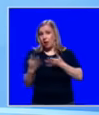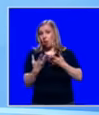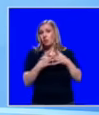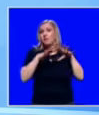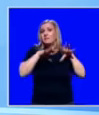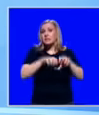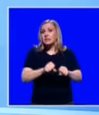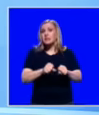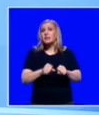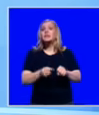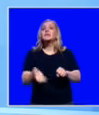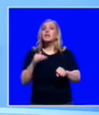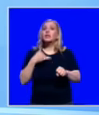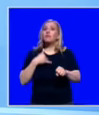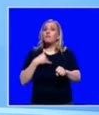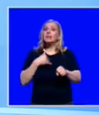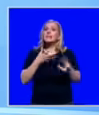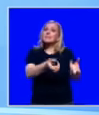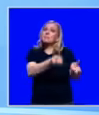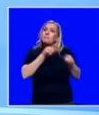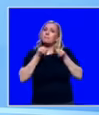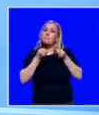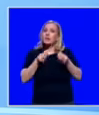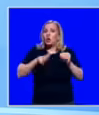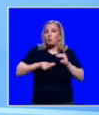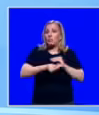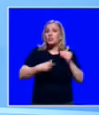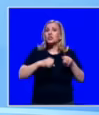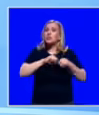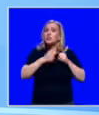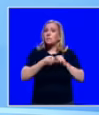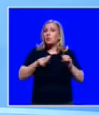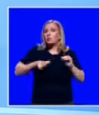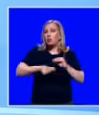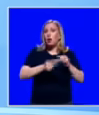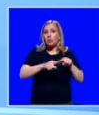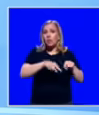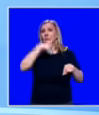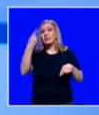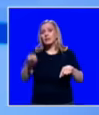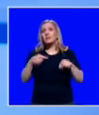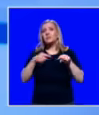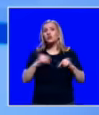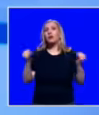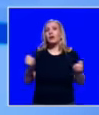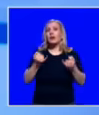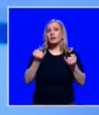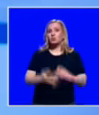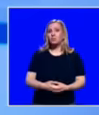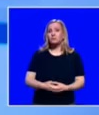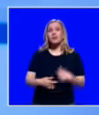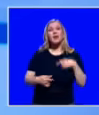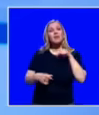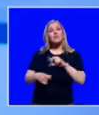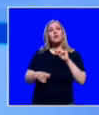изкорени корупцията. Ние ще се борим най-вече с корупцията. И след това оттам нататък всичко е лесно. Сега вие говорите срещу хунтата. Така